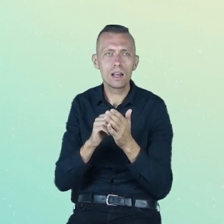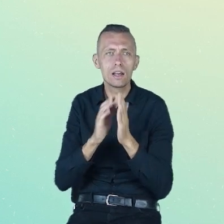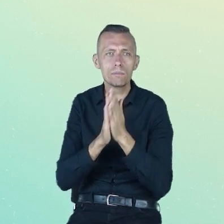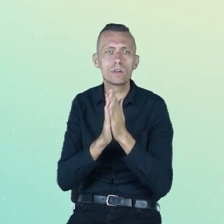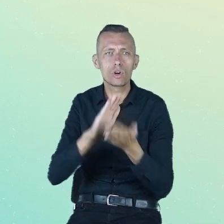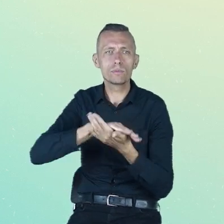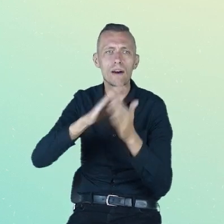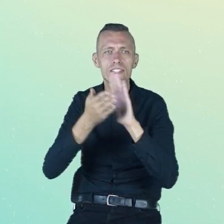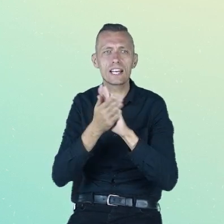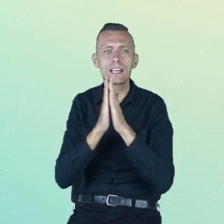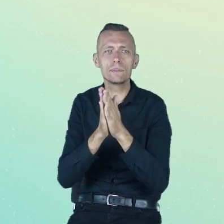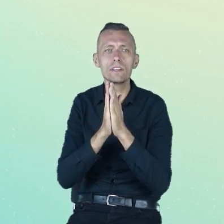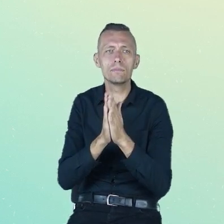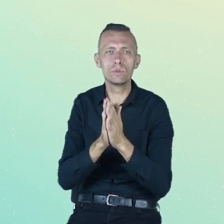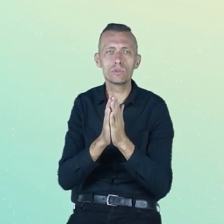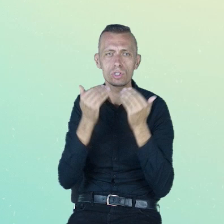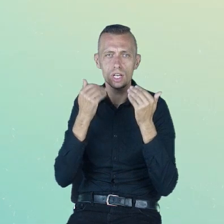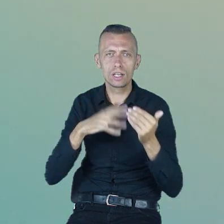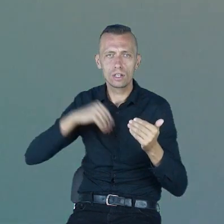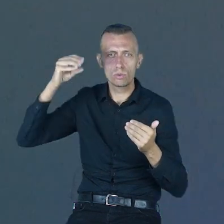za wszystkimi świętymi.